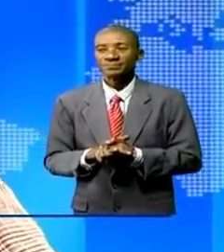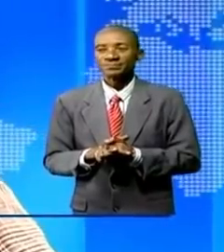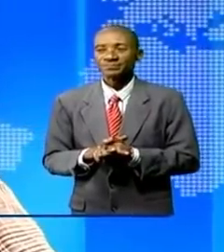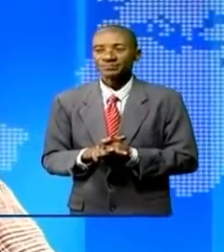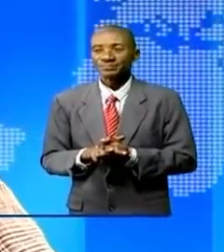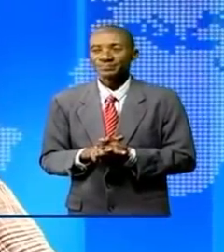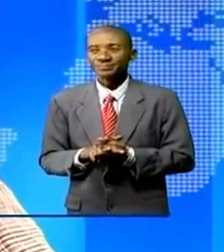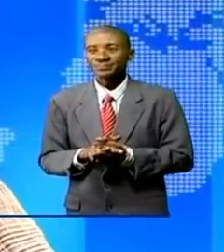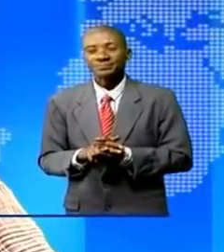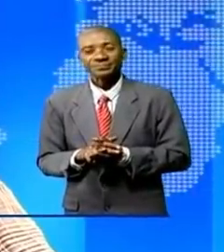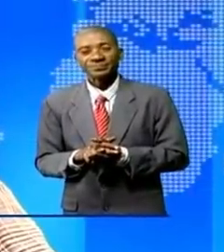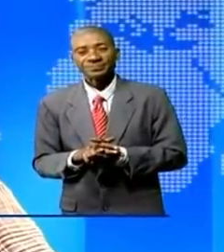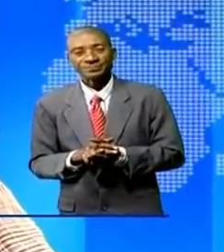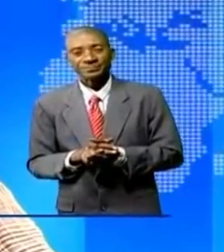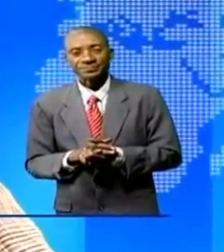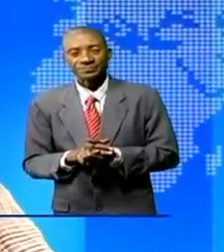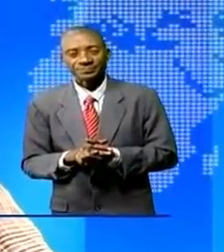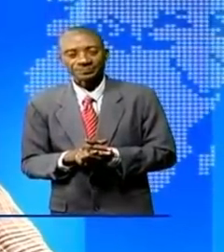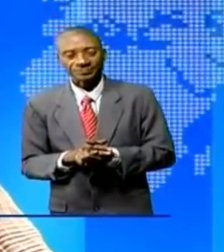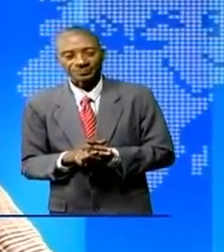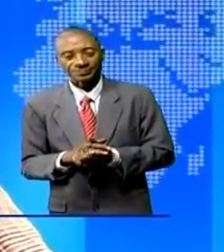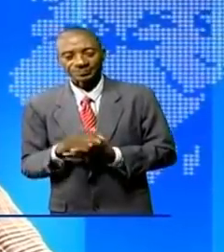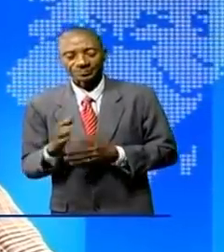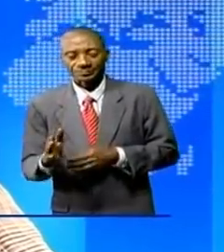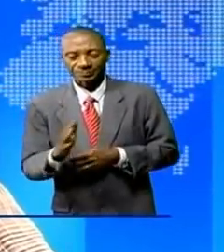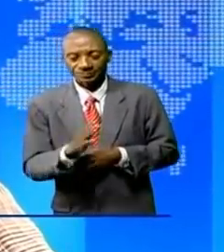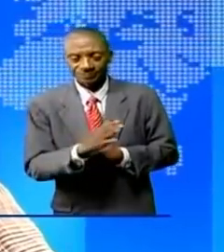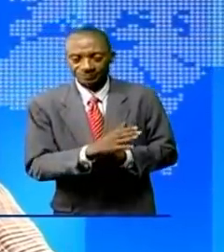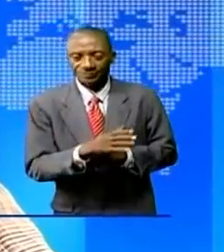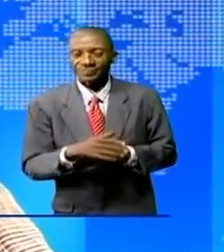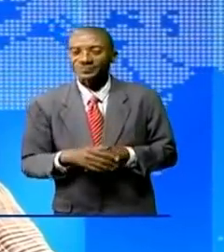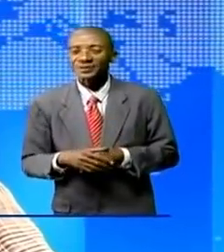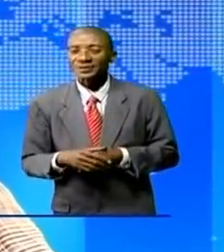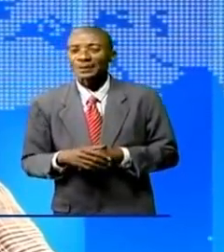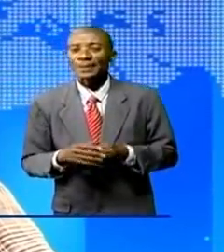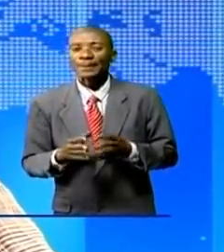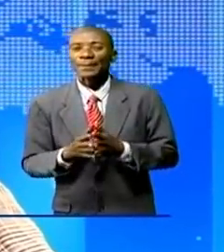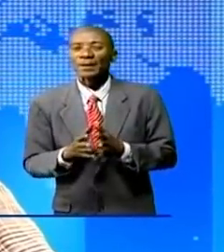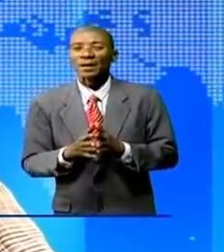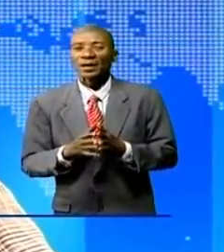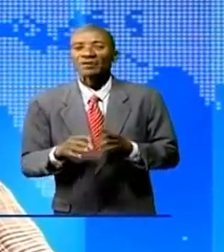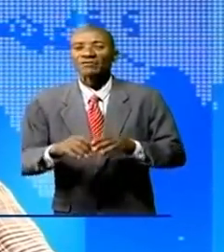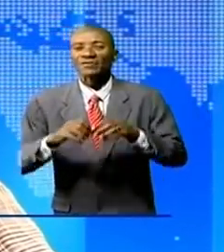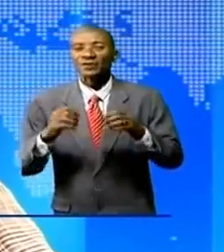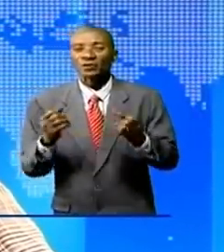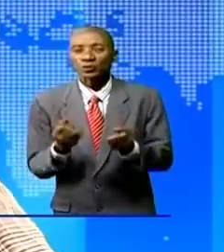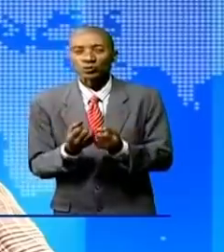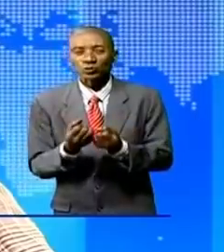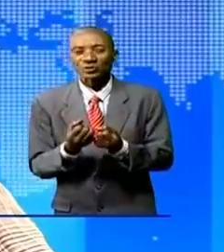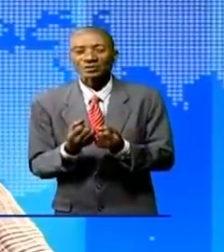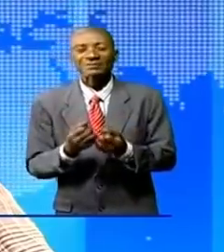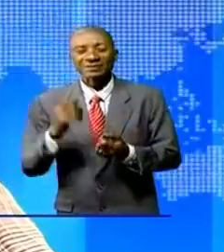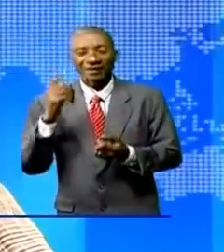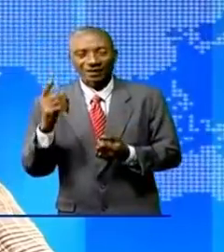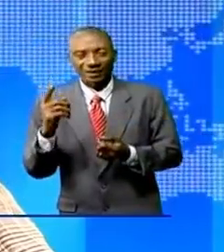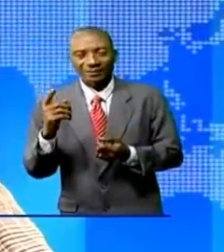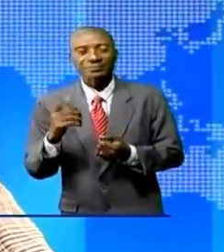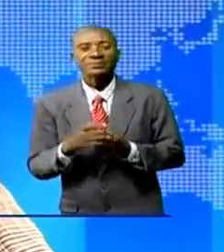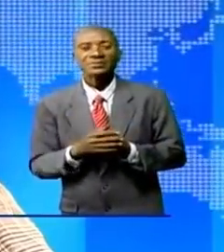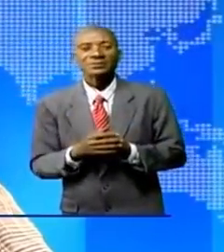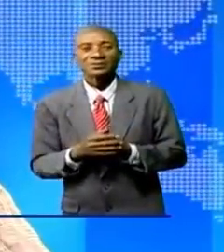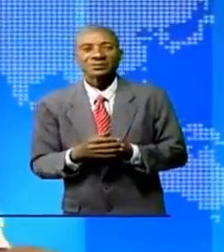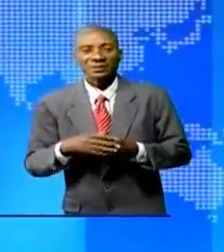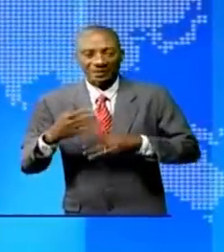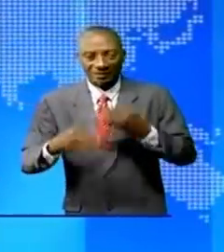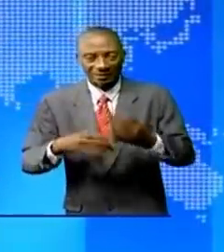À Lualaba, financé par l'entreprise Tenkefun Gourmet, les travaux de construction et réhabilitation des écoles, routes et hôpitaux sont